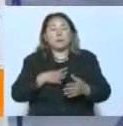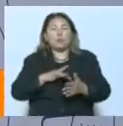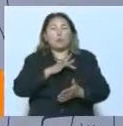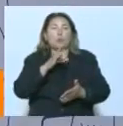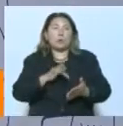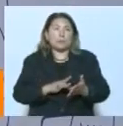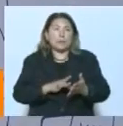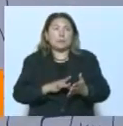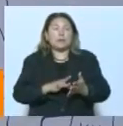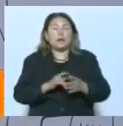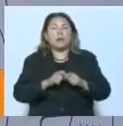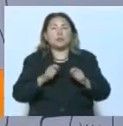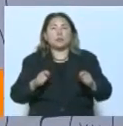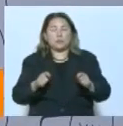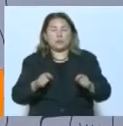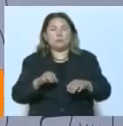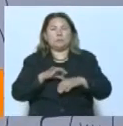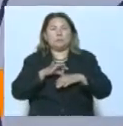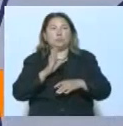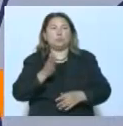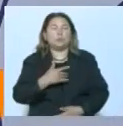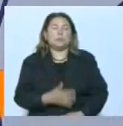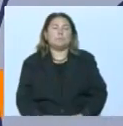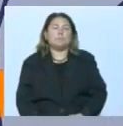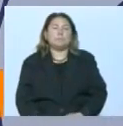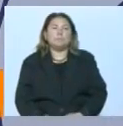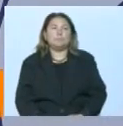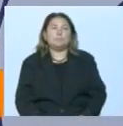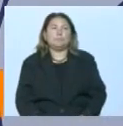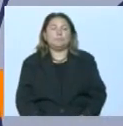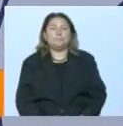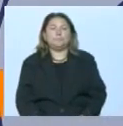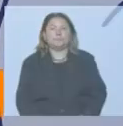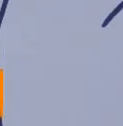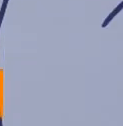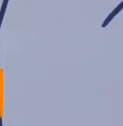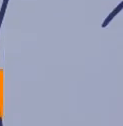орталықтың ресми түрде ашылу салтанаты өтеді. Мөлдір Батырбай, Амангелді Тұрахмет, Дидар.